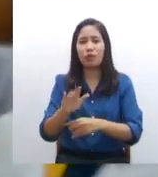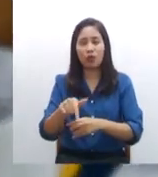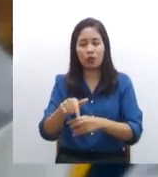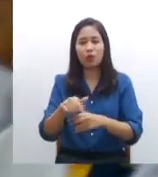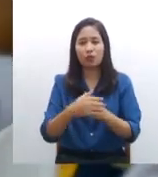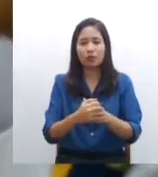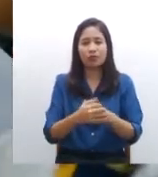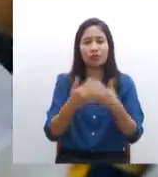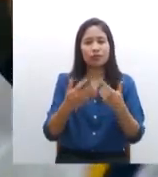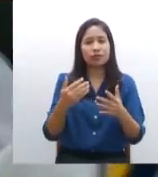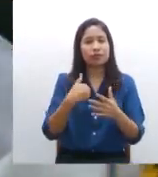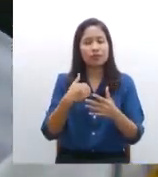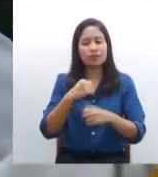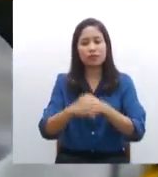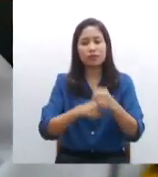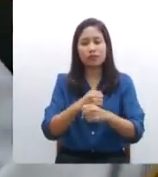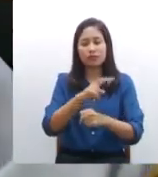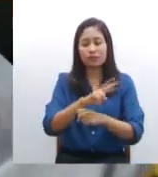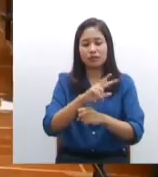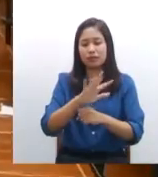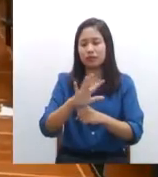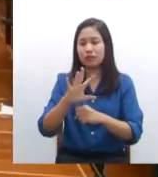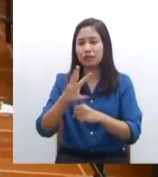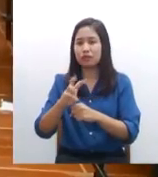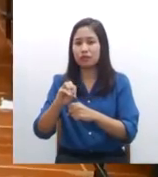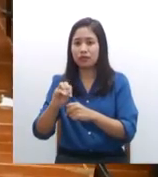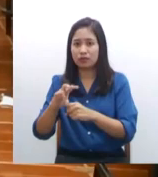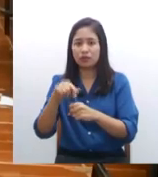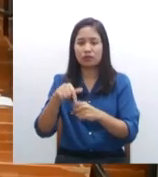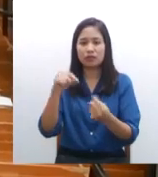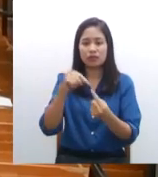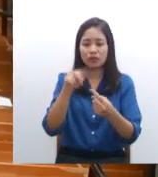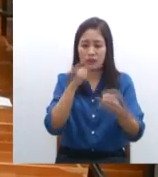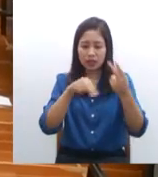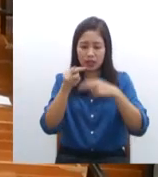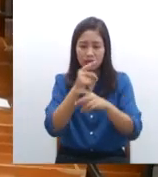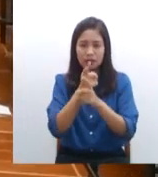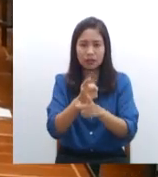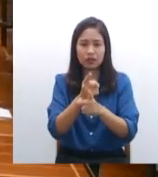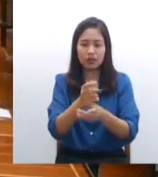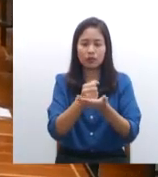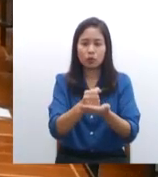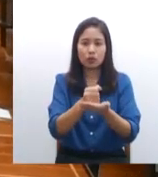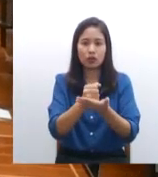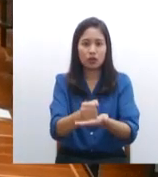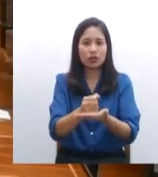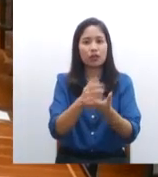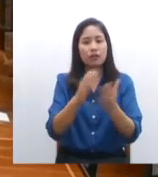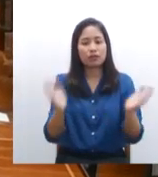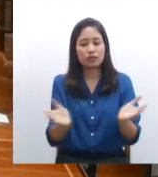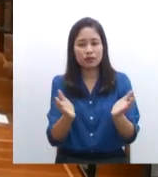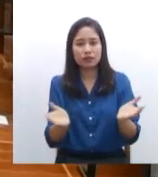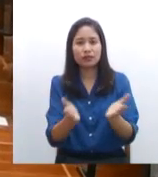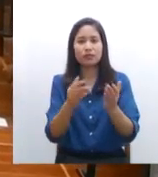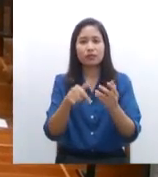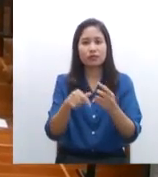านพุทธศักราช2551โดยมีการนิเทศติดตามช่วยเหลือส่งเสริมสนับสนุนอย่าง